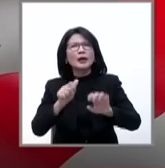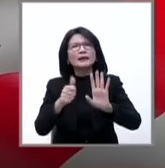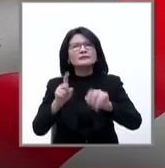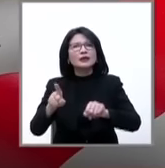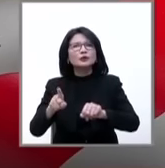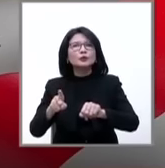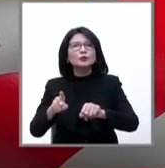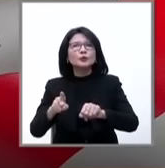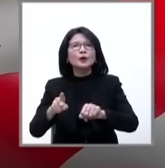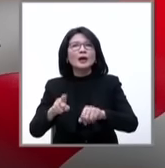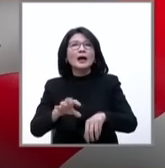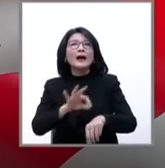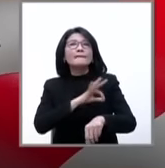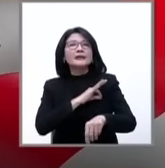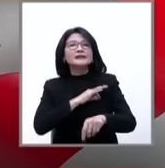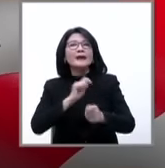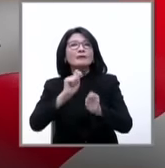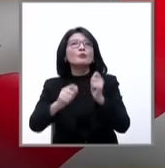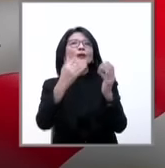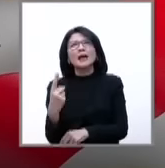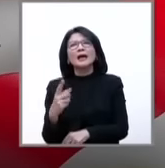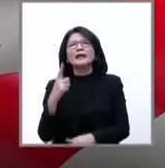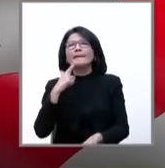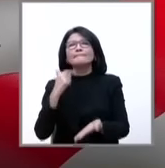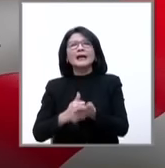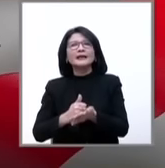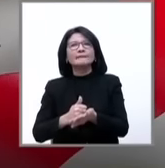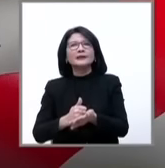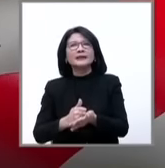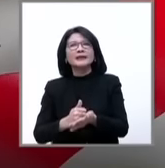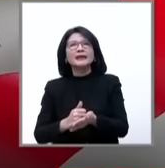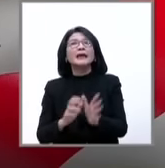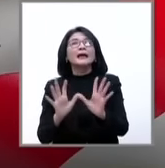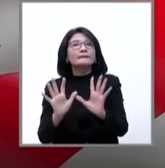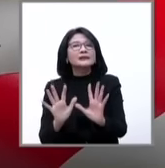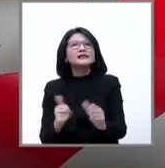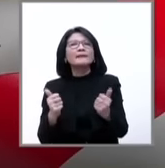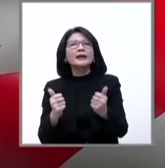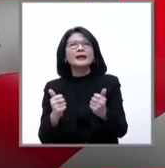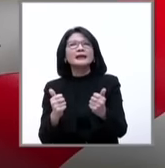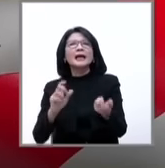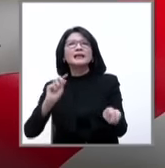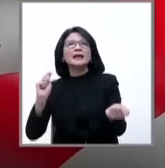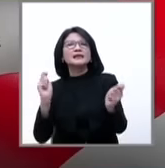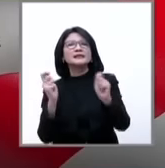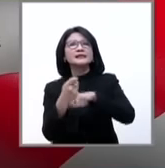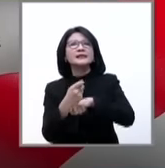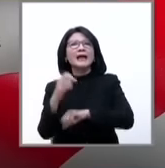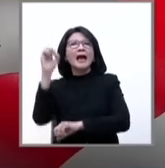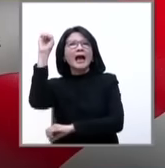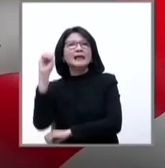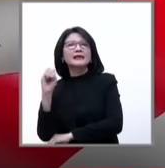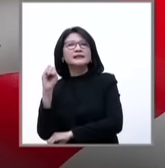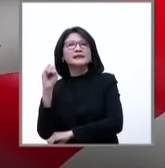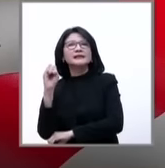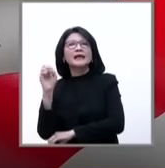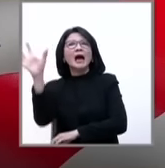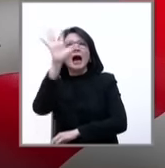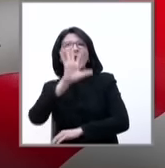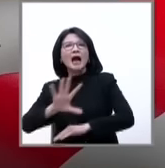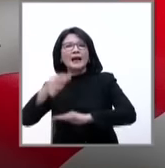menterinya, lalu menterinya tidak bisa menjawab bukan karena sulit pertanyaannya, tapi tidak dimengerti. Apa yang terjadi? Akan seperti apa wajah bangsa